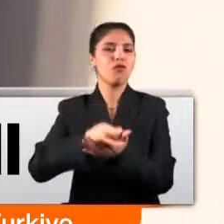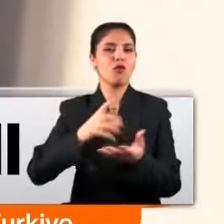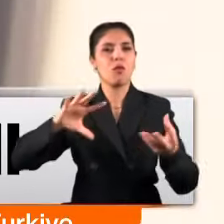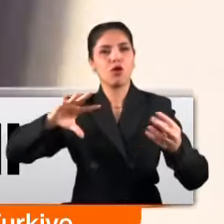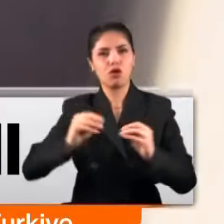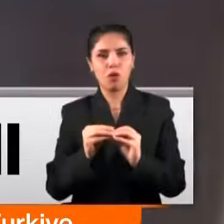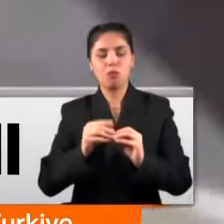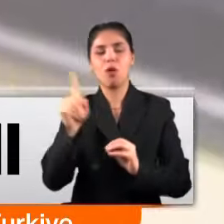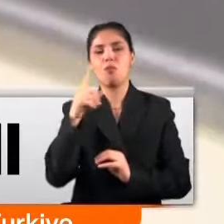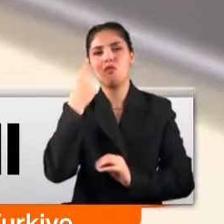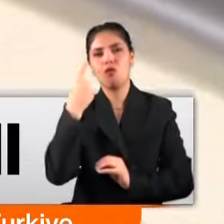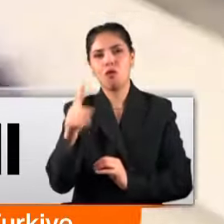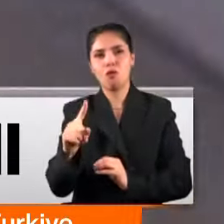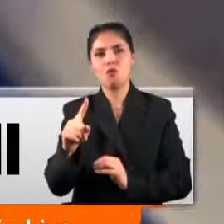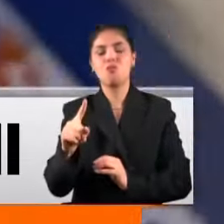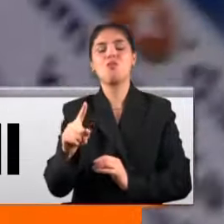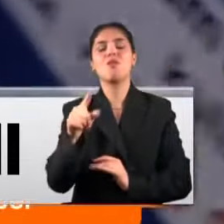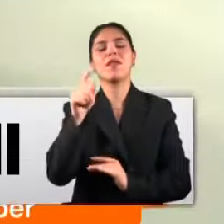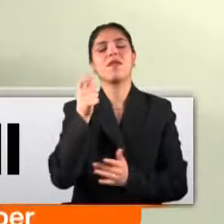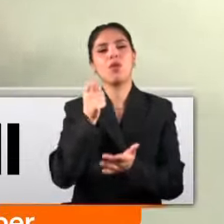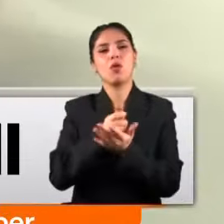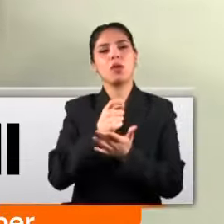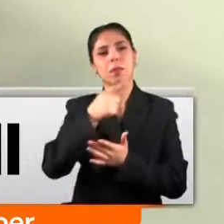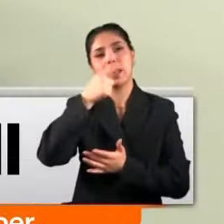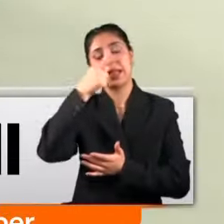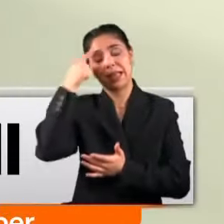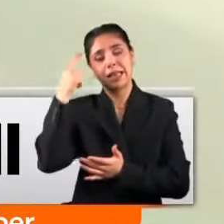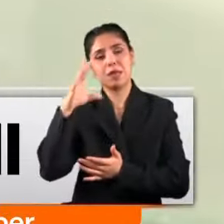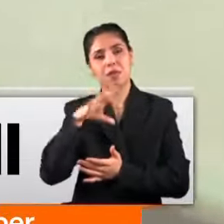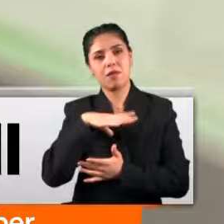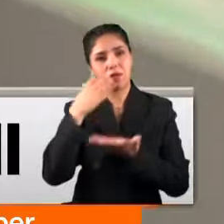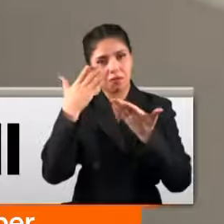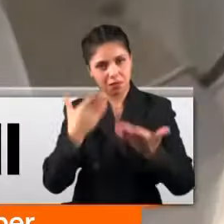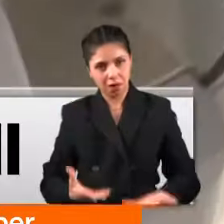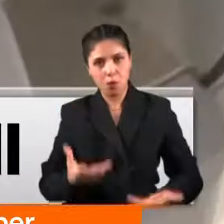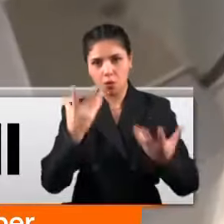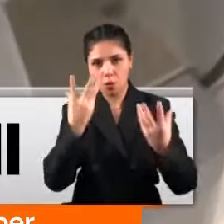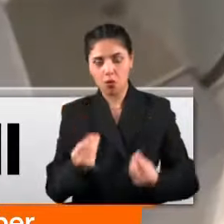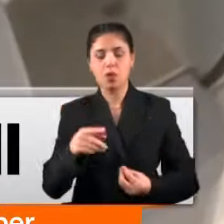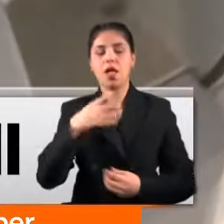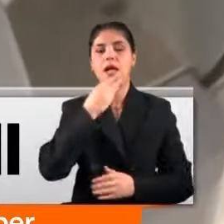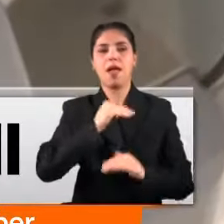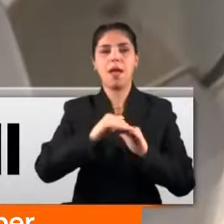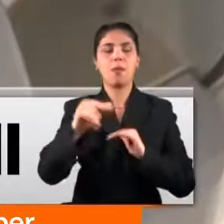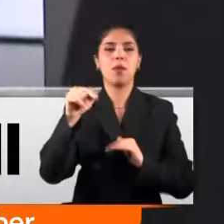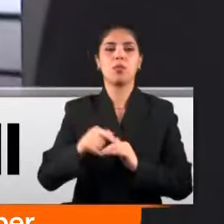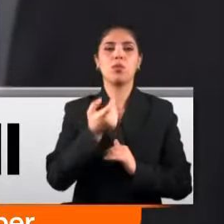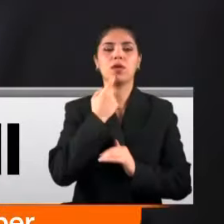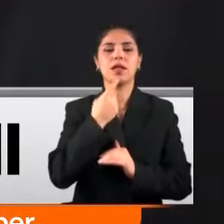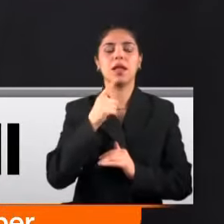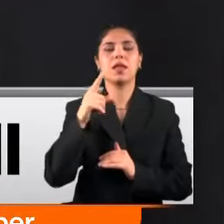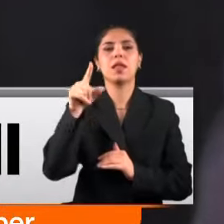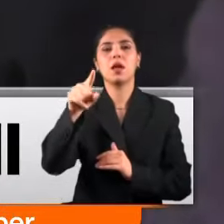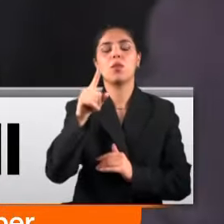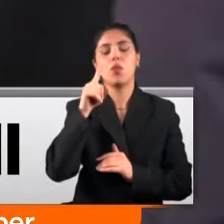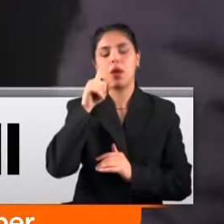en düşük emekli maaşı oranında ikramiye verilecek. Kabul görürse emekliler bu yıl Nisan ve Haziran aylarında toplamda 10.000